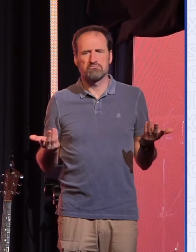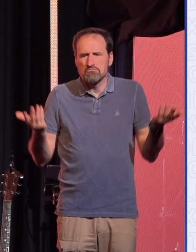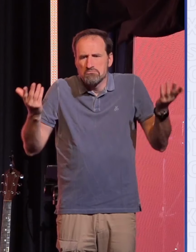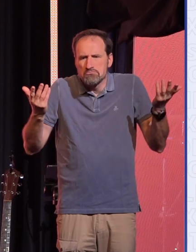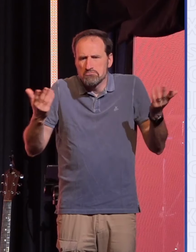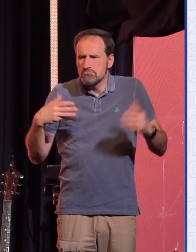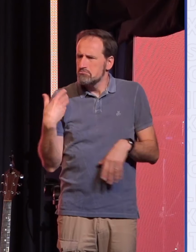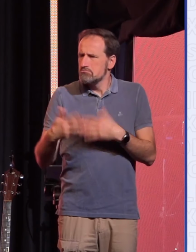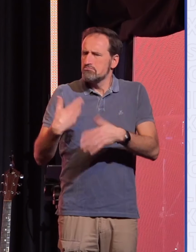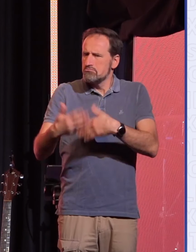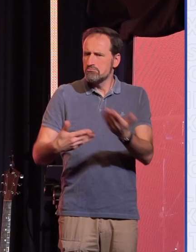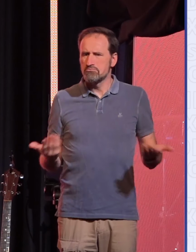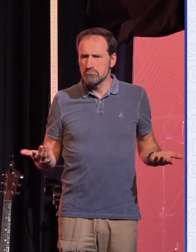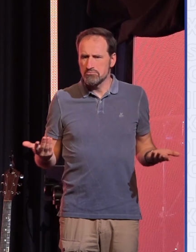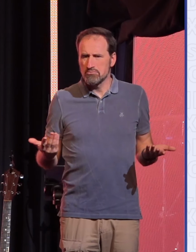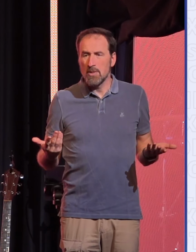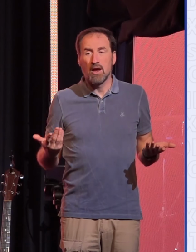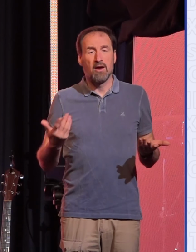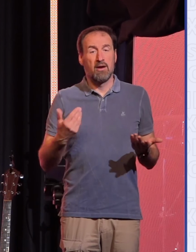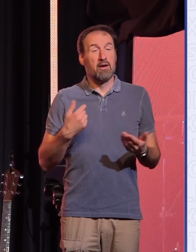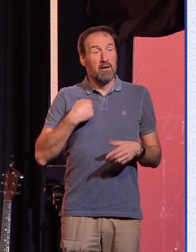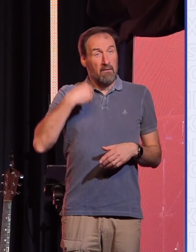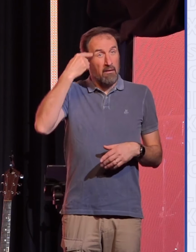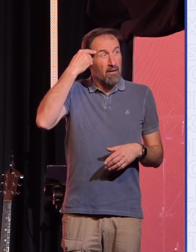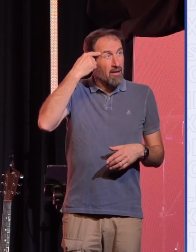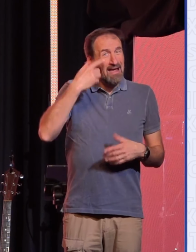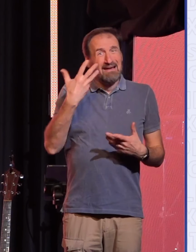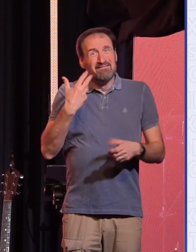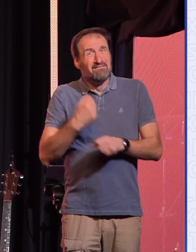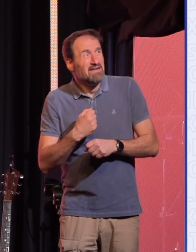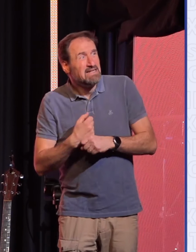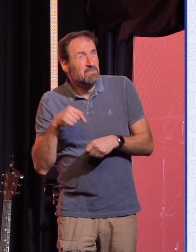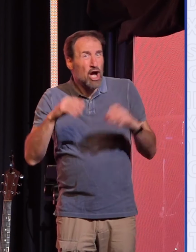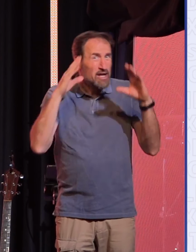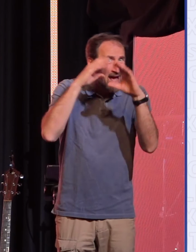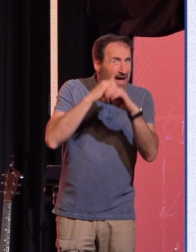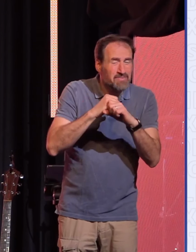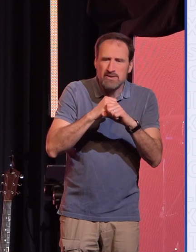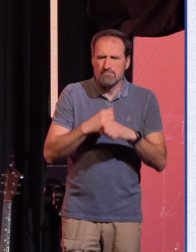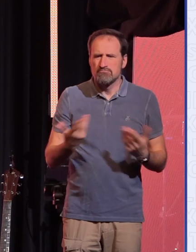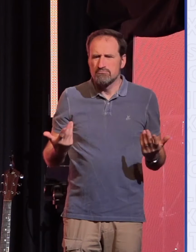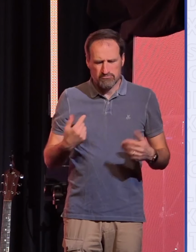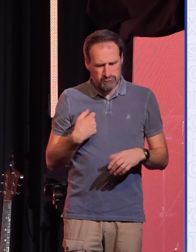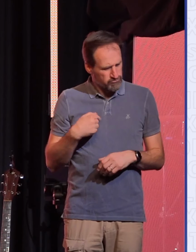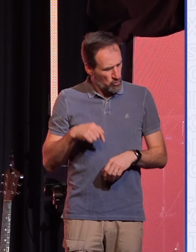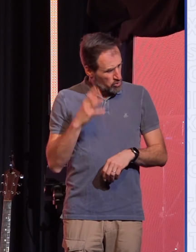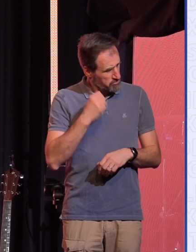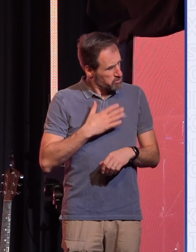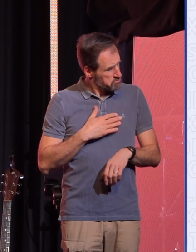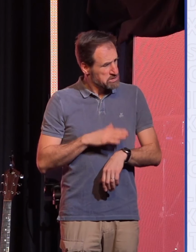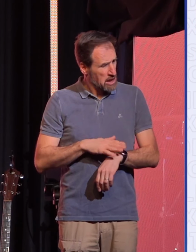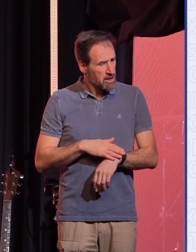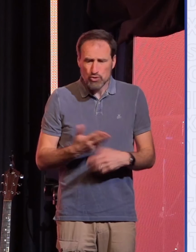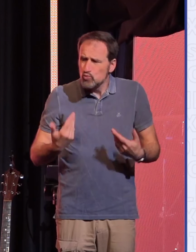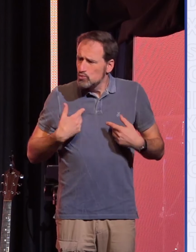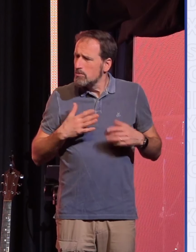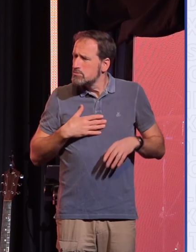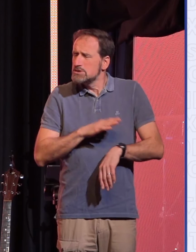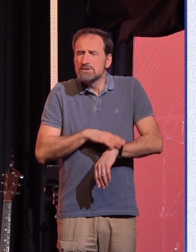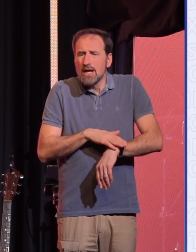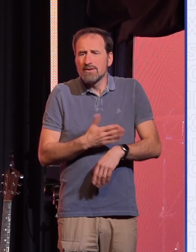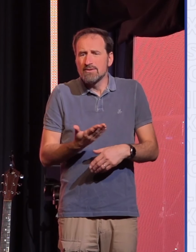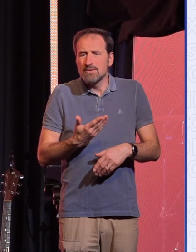Du musst nicht überlegen, was mache ich heute Abend, weil wenn du sagst, ich habe heute Abend Zeit, dann hast du Zeit. Und wenn du eine